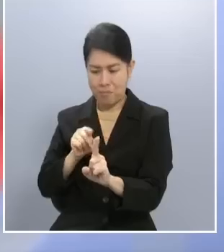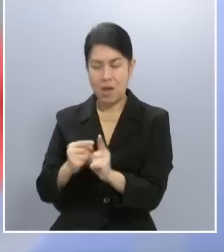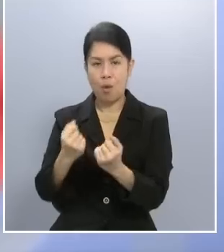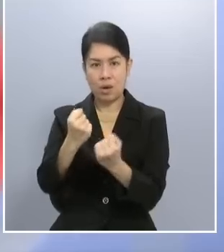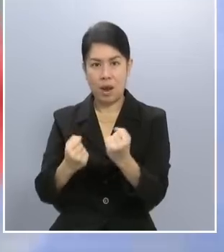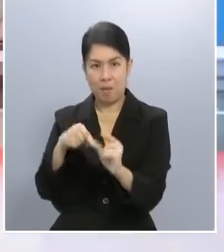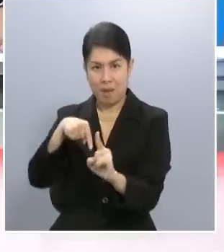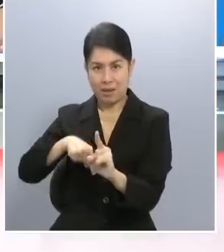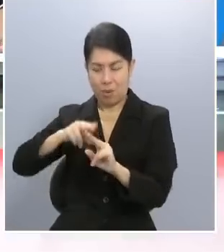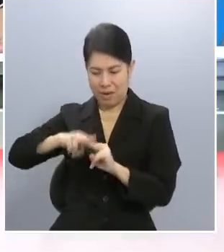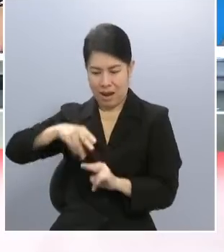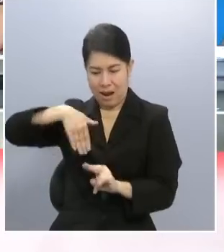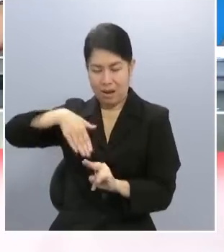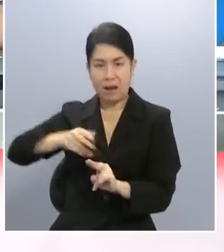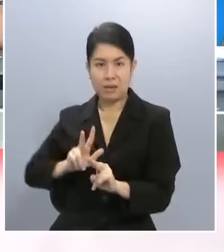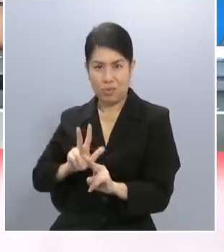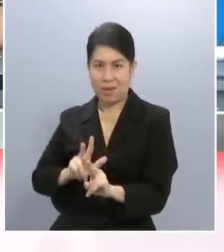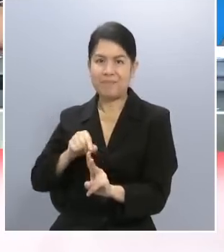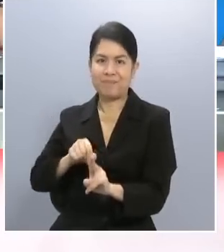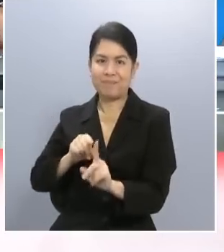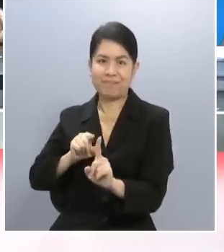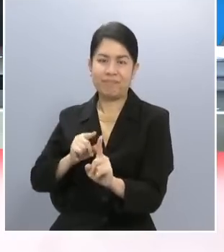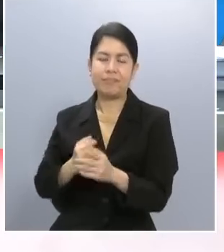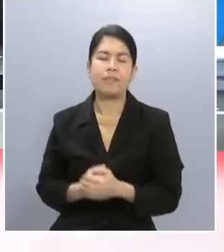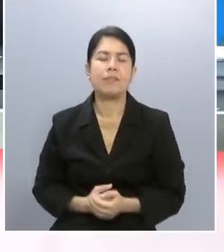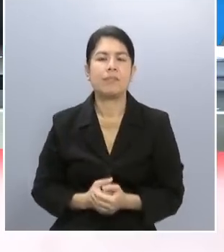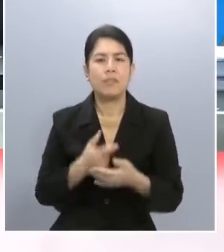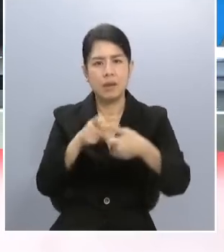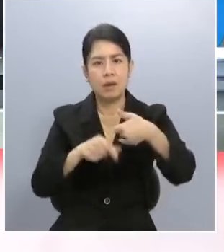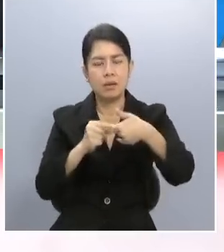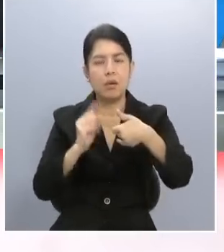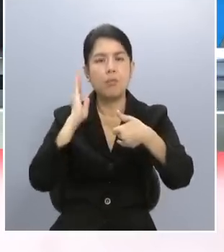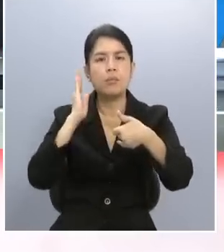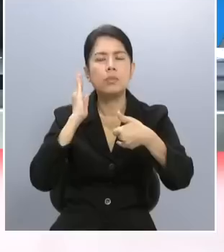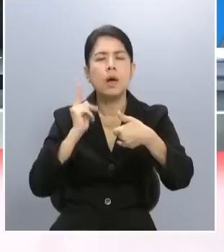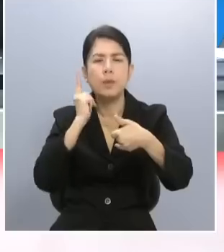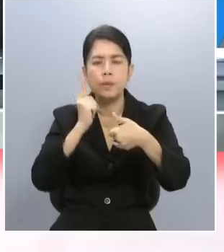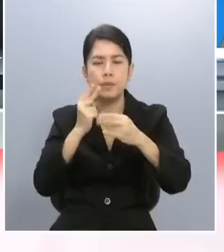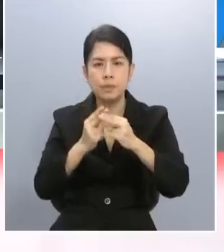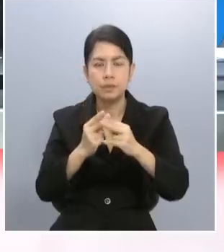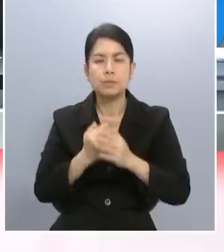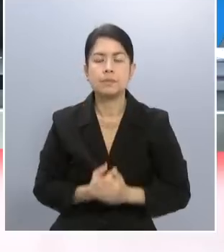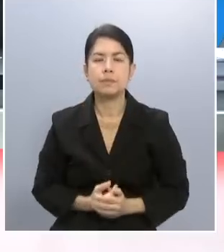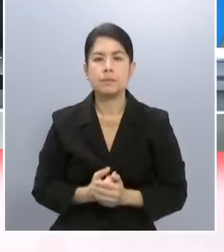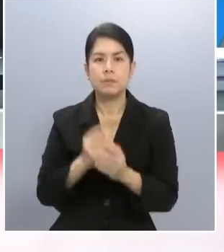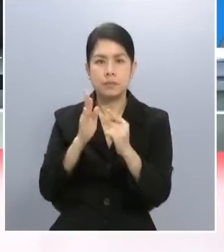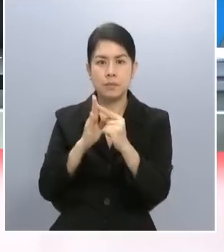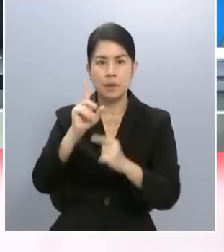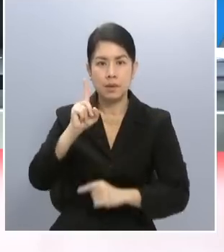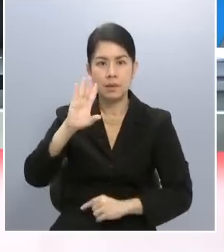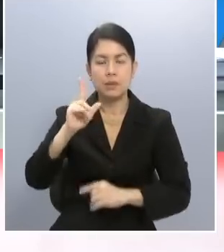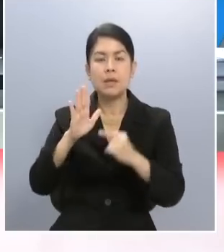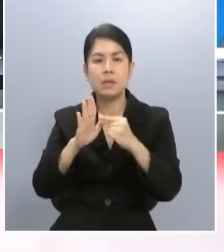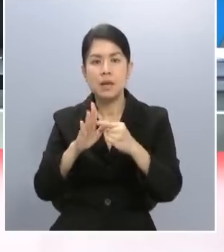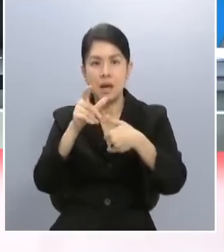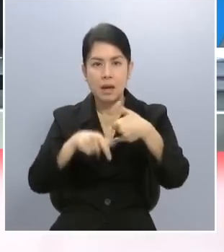ไปตามอีกเรื่องนึงครับเป็นกรณีของลุงเดชาครับที่ไปก่อเหตุใช้อาวุธปืนเนี่ยยิงคุณกมลพร